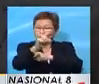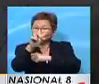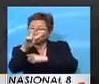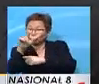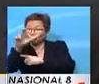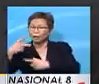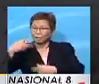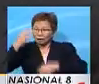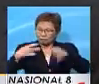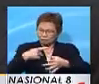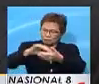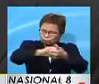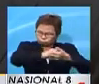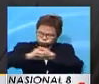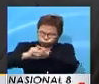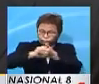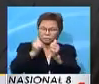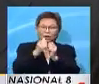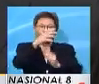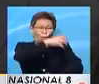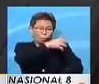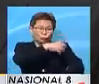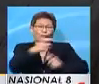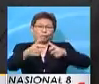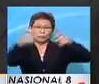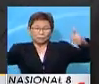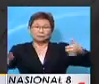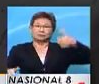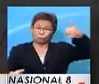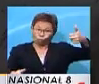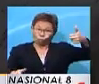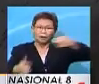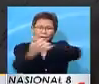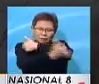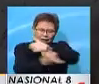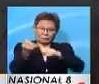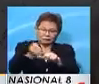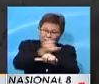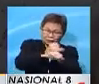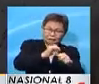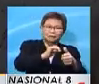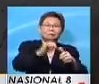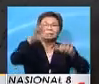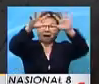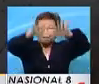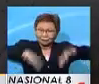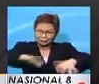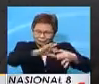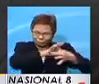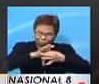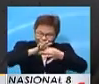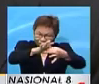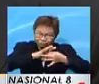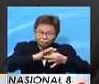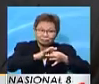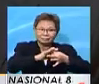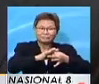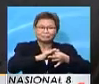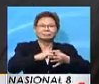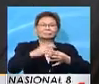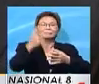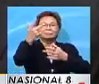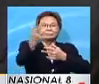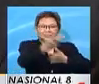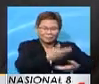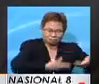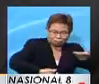kita dapat bekerjasama rakat dengan kuasa-kuasa besar satu dengan negara Negara Jiran di Asean melalui trilateral yang ada